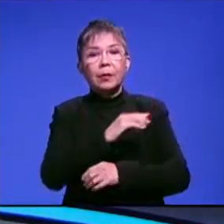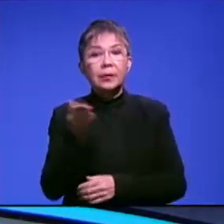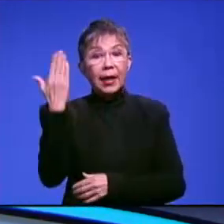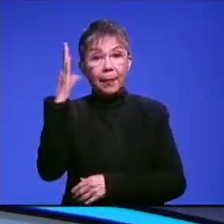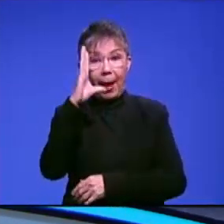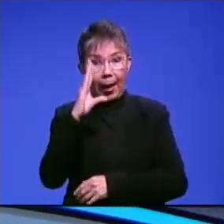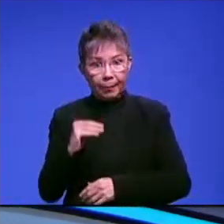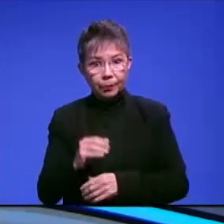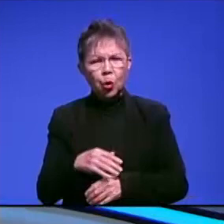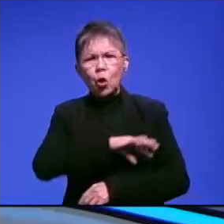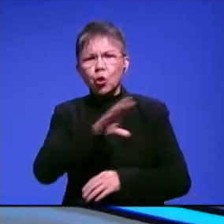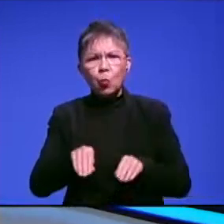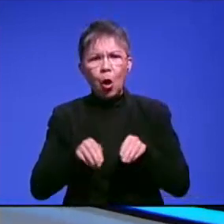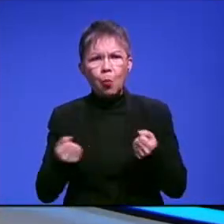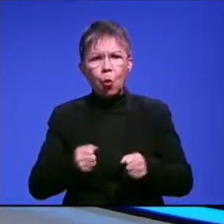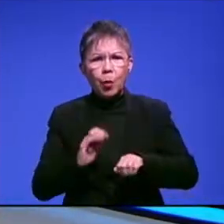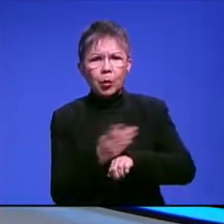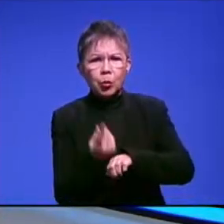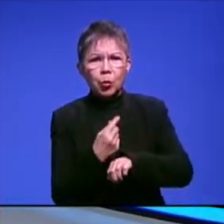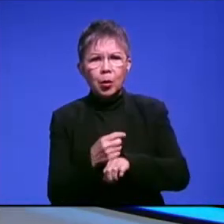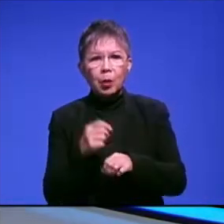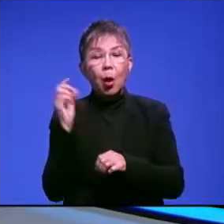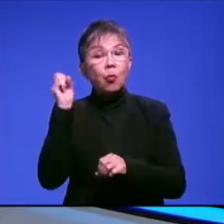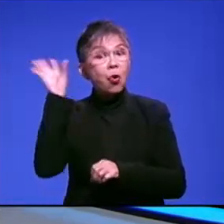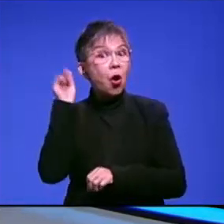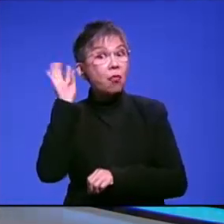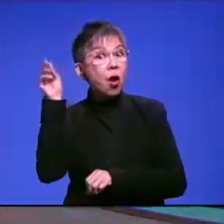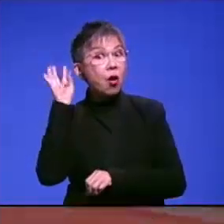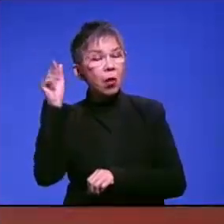semalam. Seluruh ambulans yang antri juga tampak menyalakan sirine.